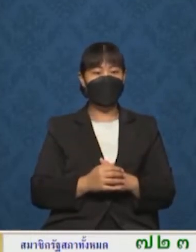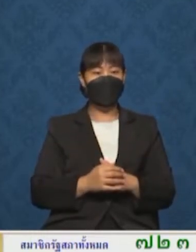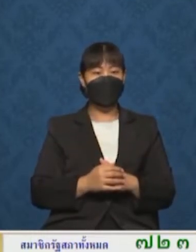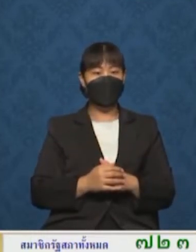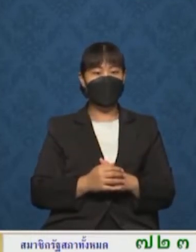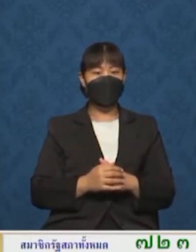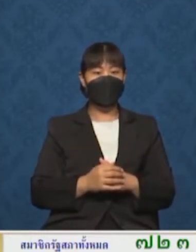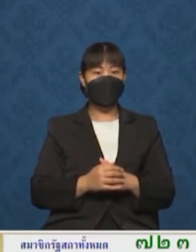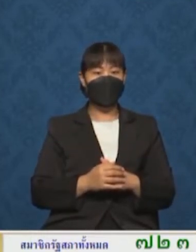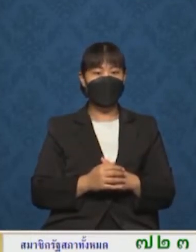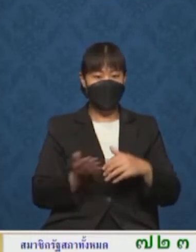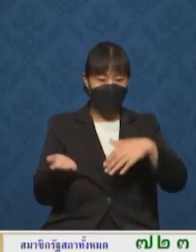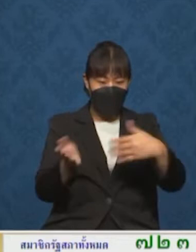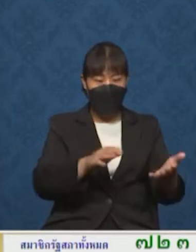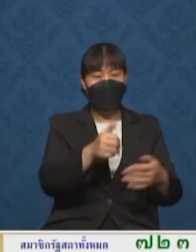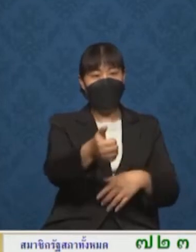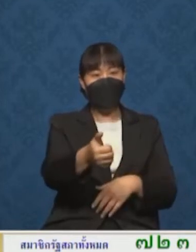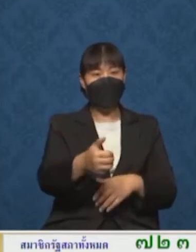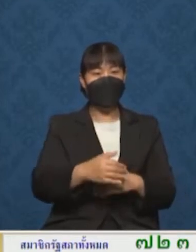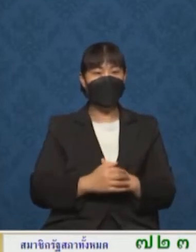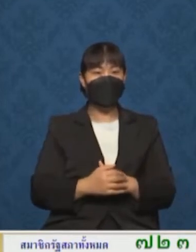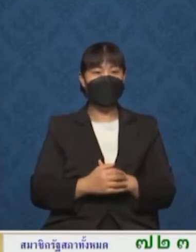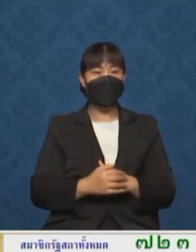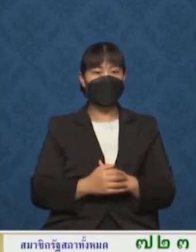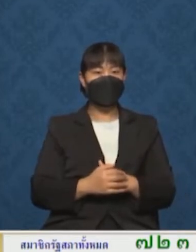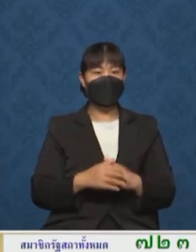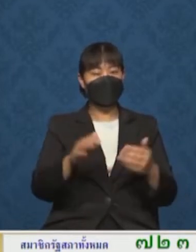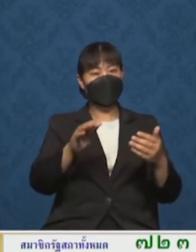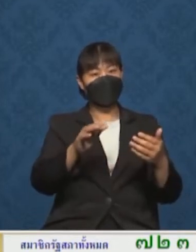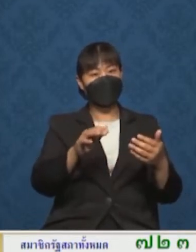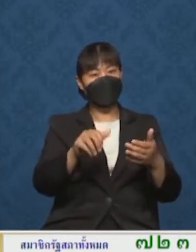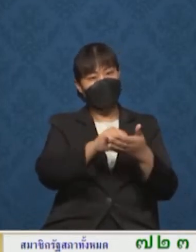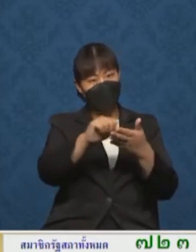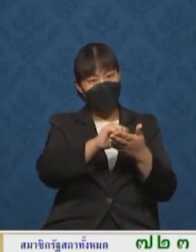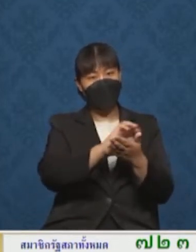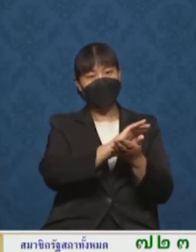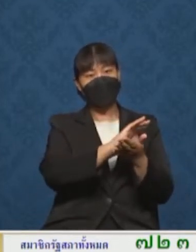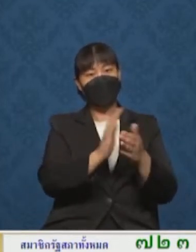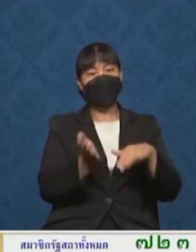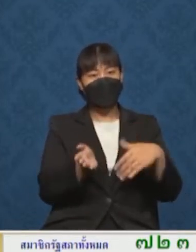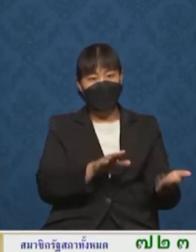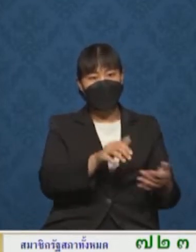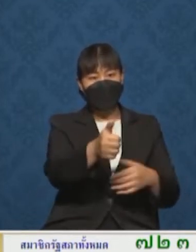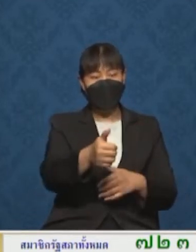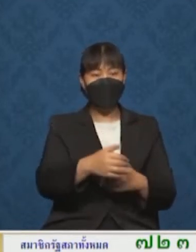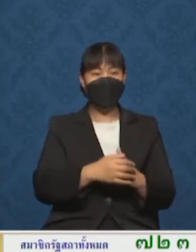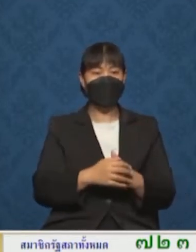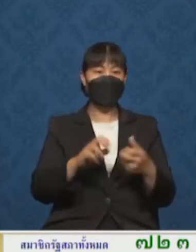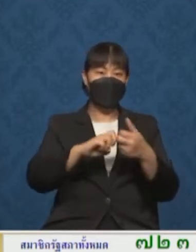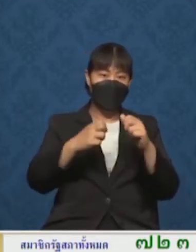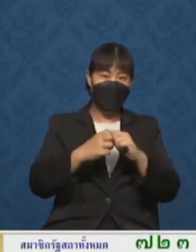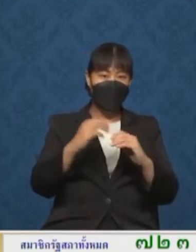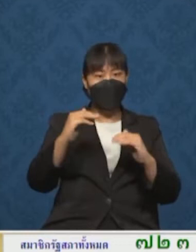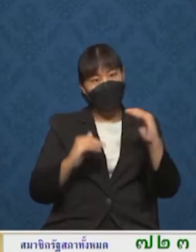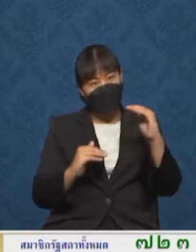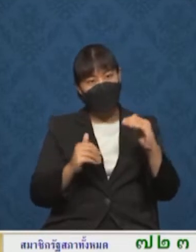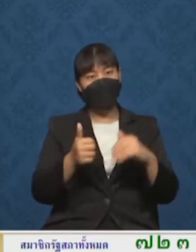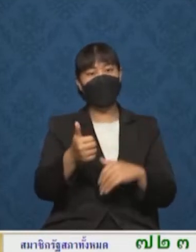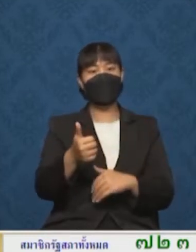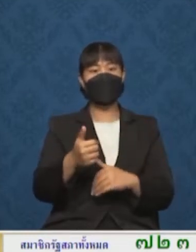ทำให้คนลมล้างได้ลมล้การปกคองได้ทำใหศรยากาศทางกเมืองได้